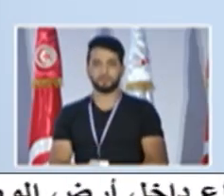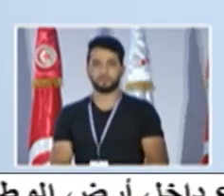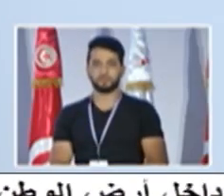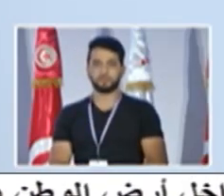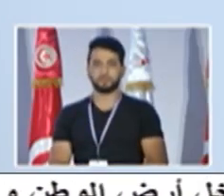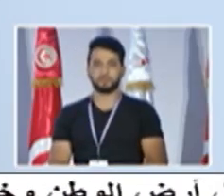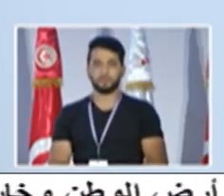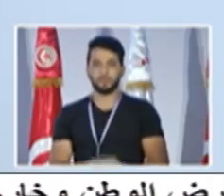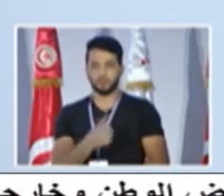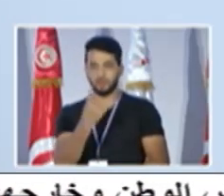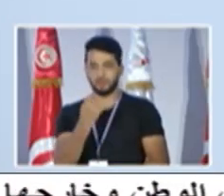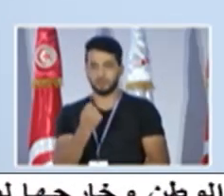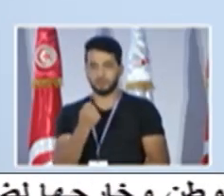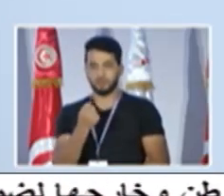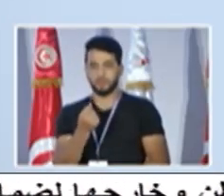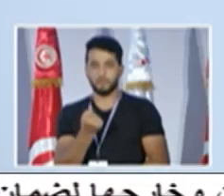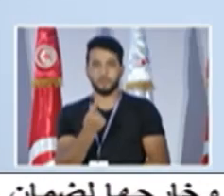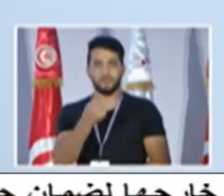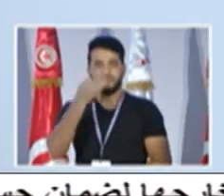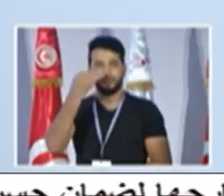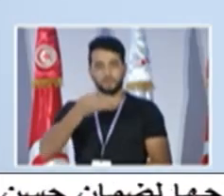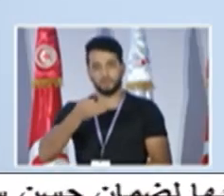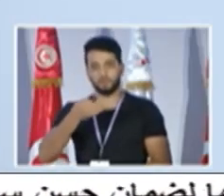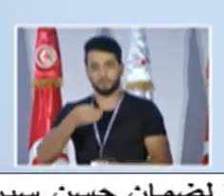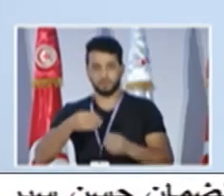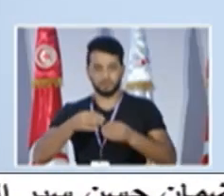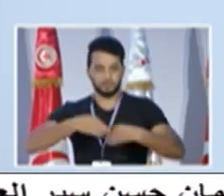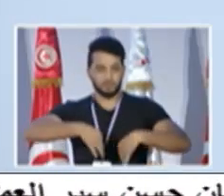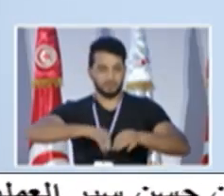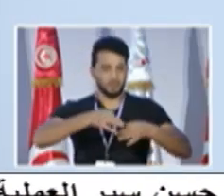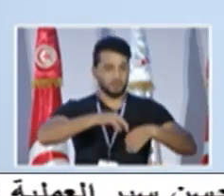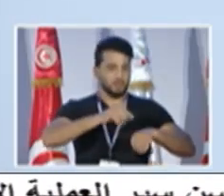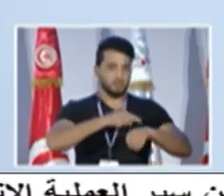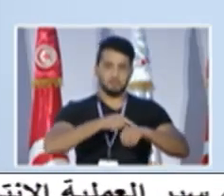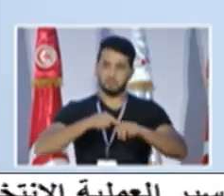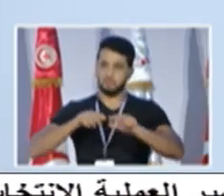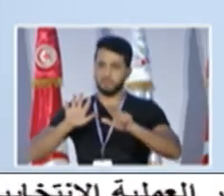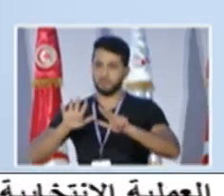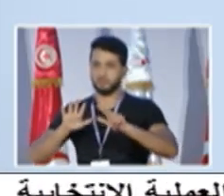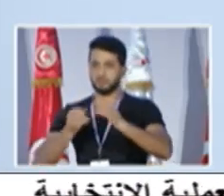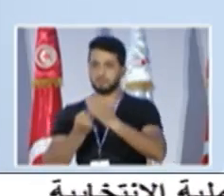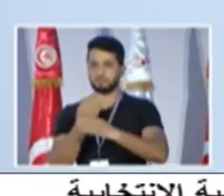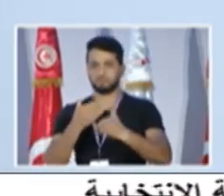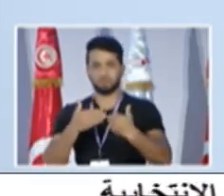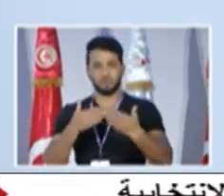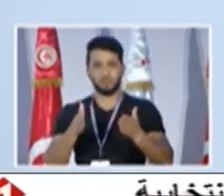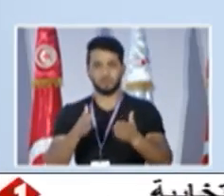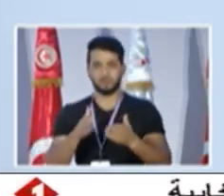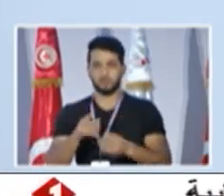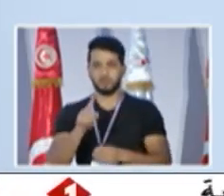اليومين في المائه من المكاتب التوقيت العادي اللي هما كما قلنا